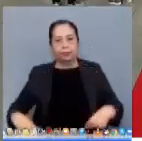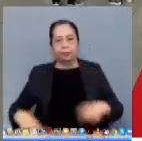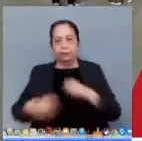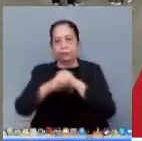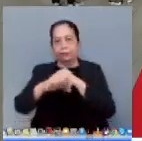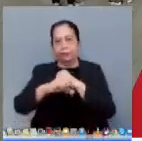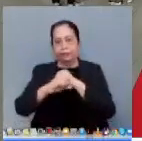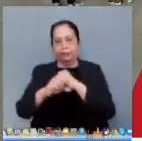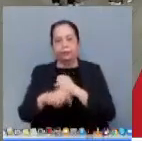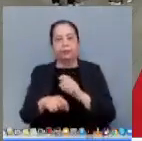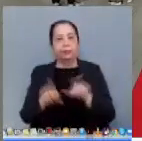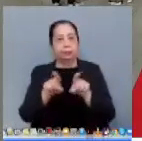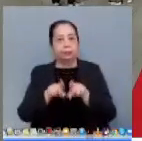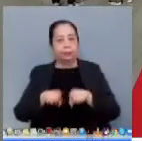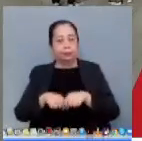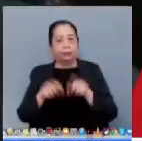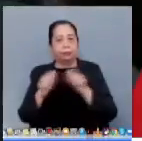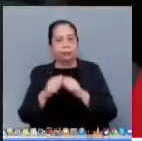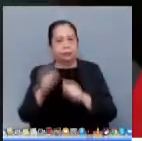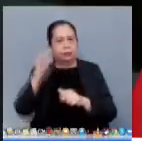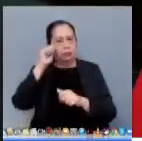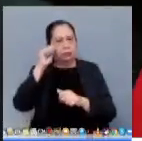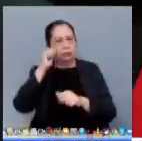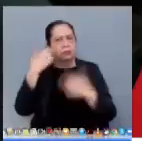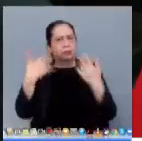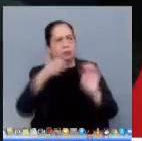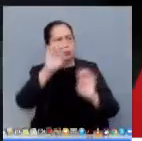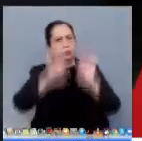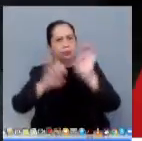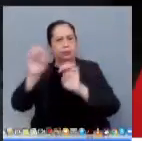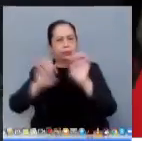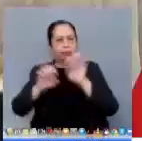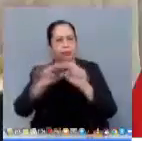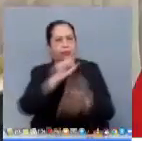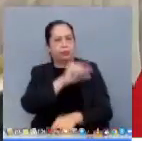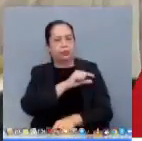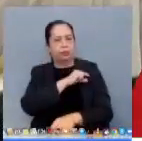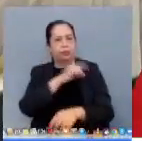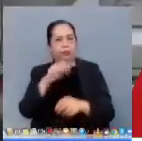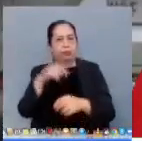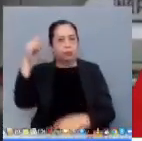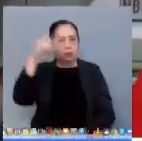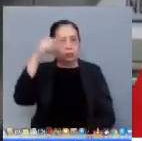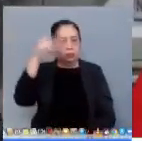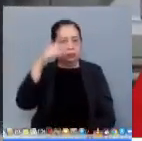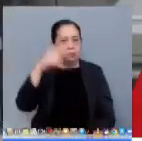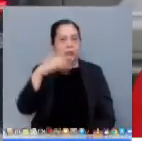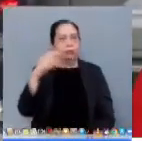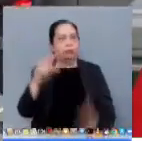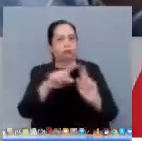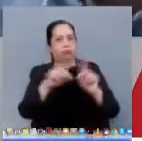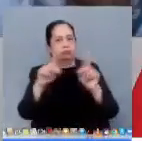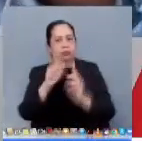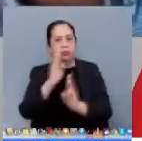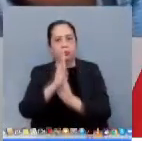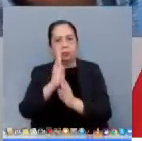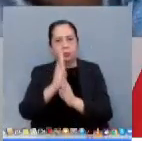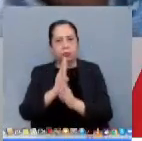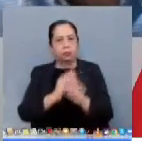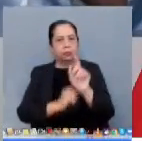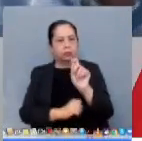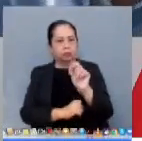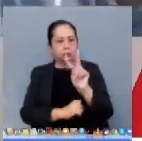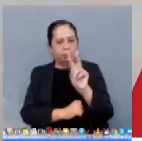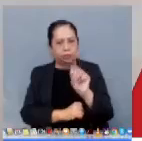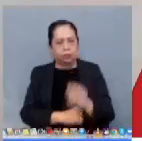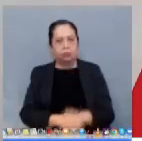rito, sinabi ni Abante na nasukat na rin niya ang kalidad ng hangin sa eroplano, paliparan, bus at TNVS. Kailangan pong